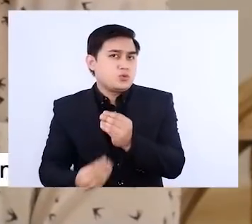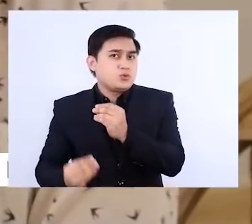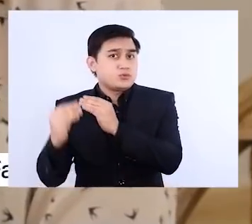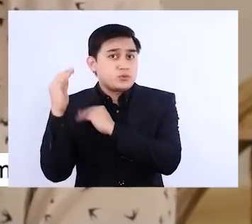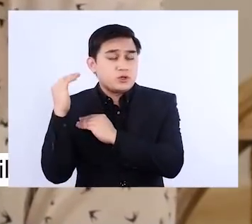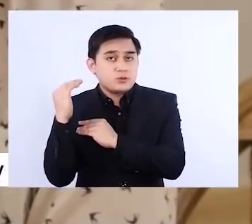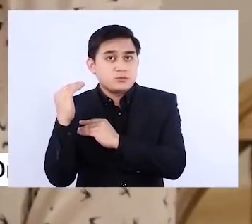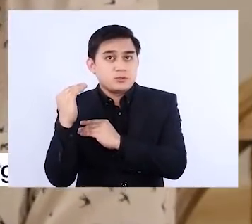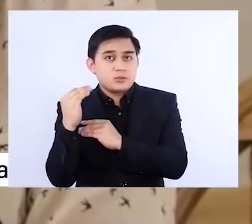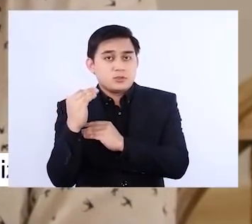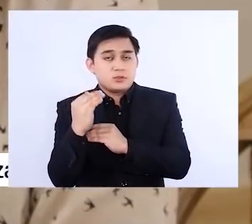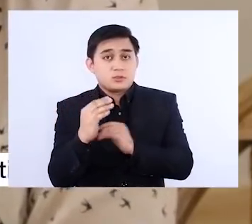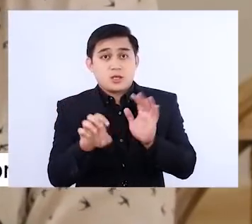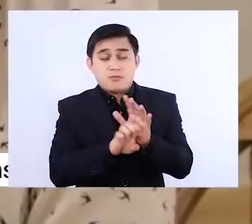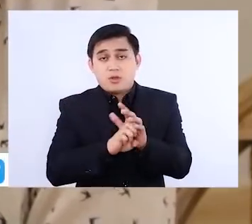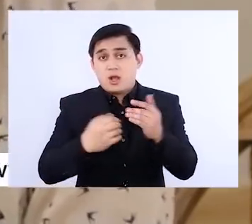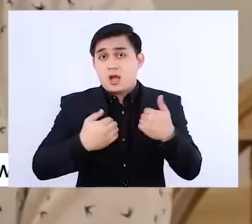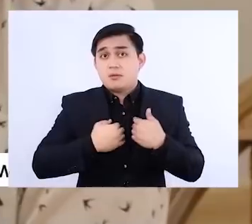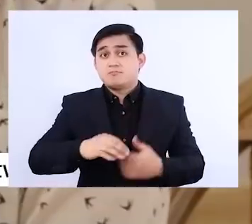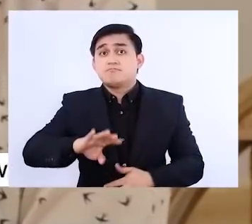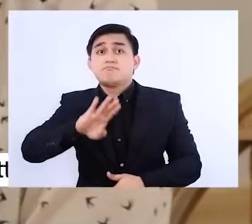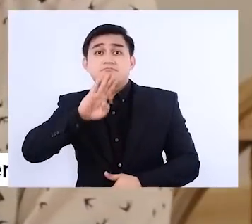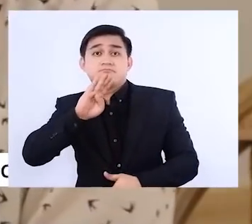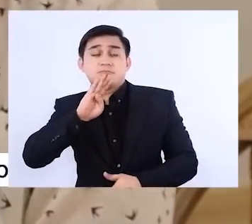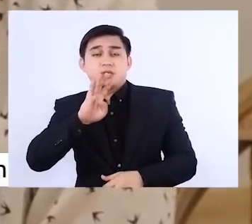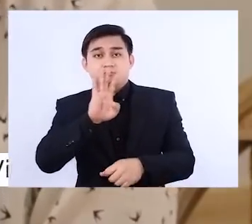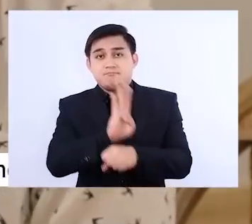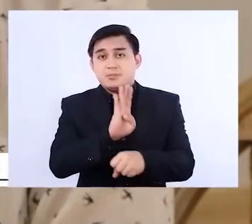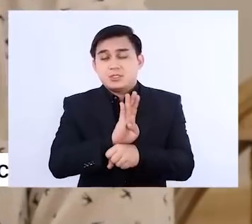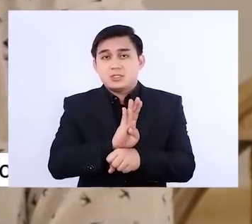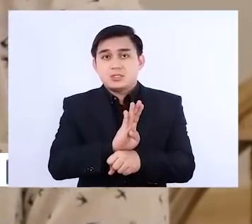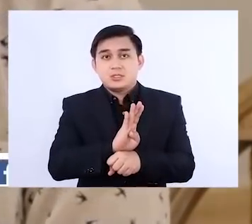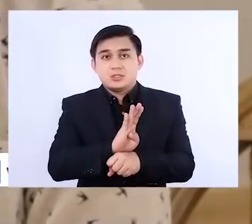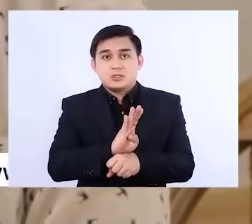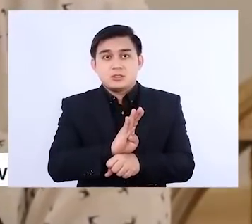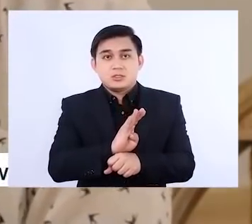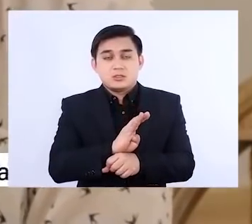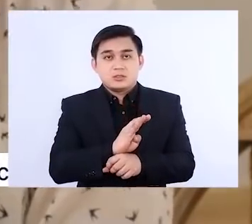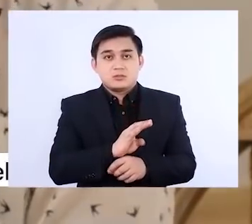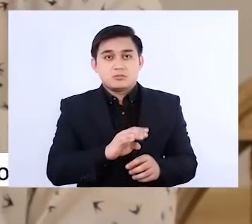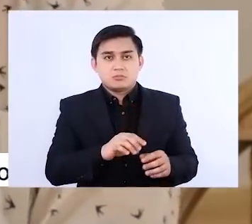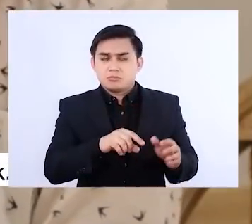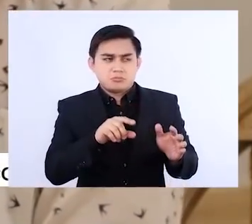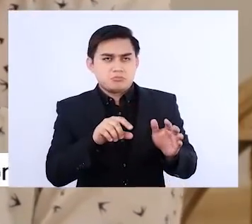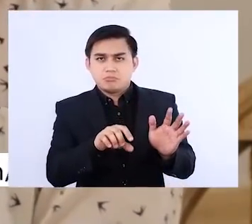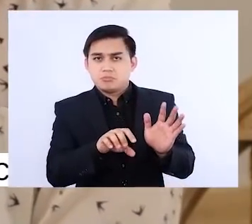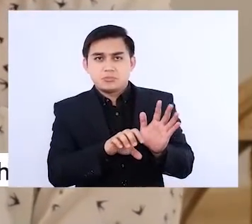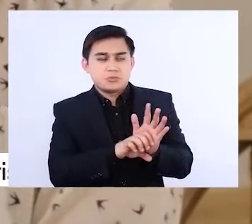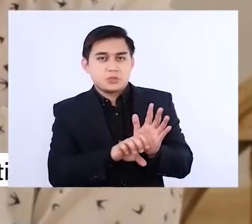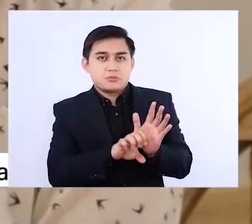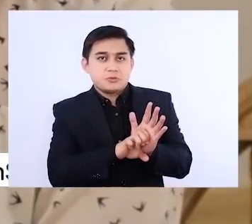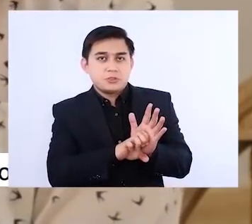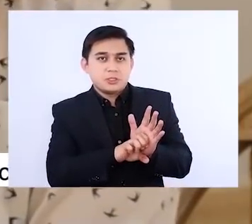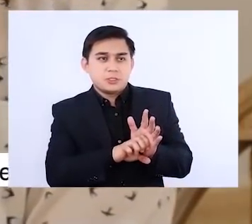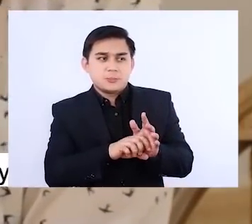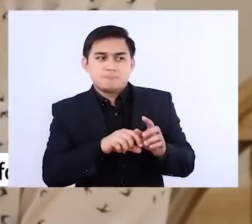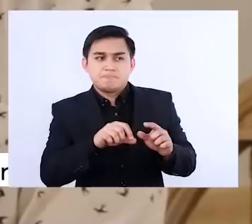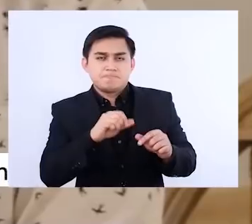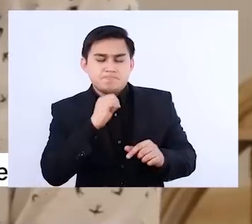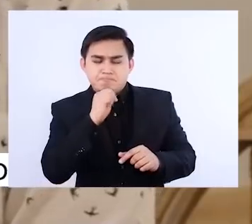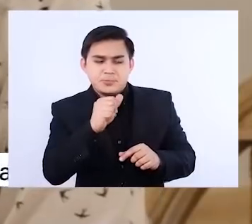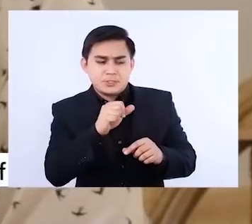merong halimbawa palpak sa ginawa natin negosyo or halimbawa hindi siya nabenta, no? Or